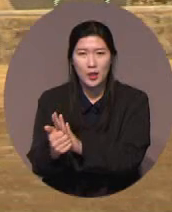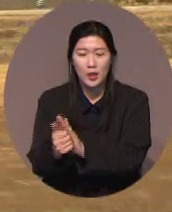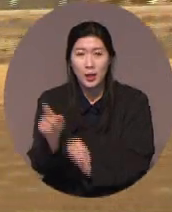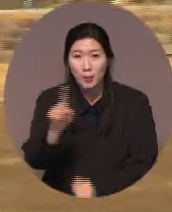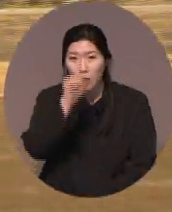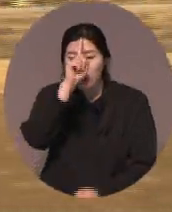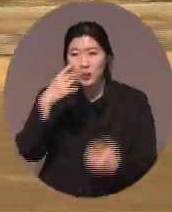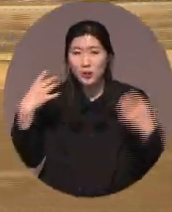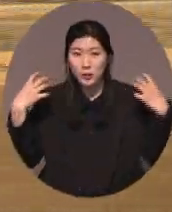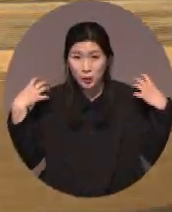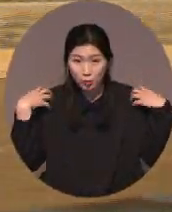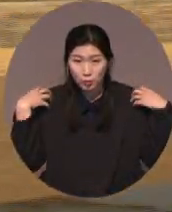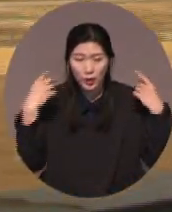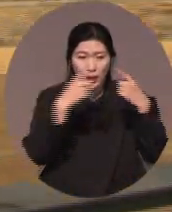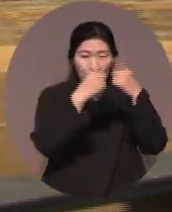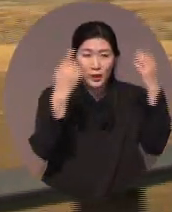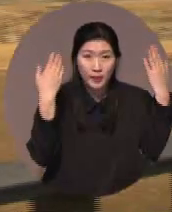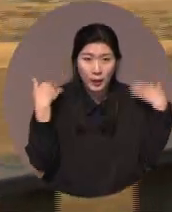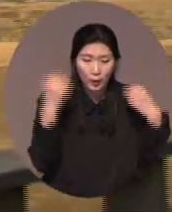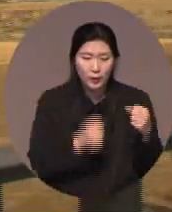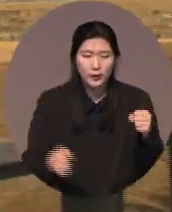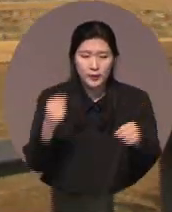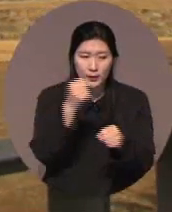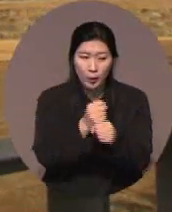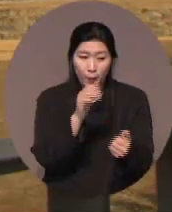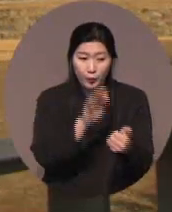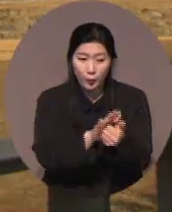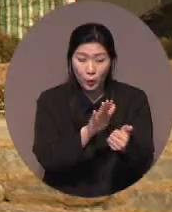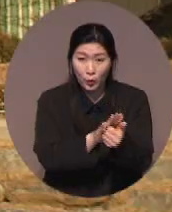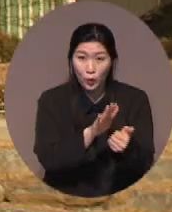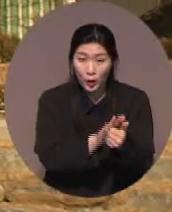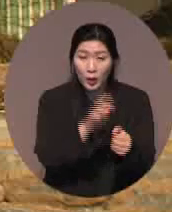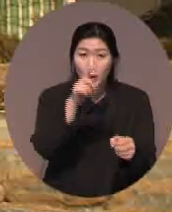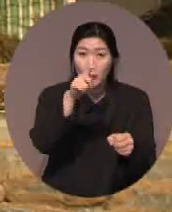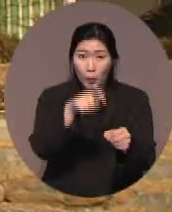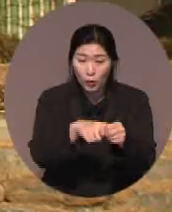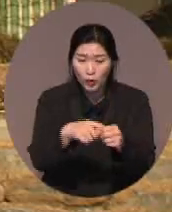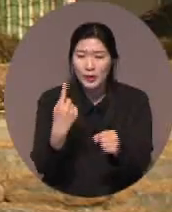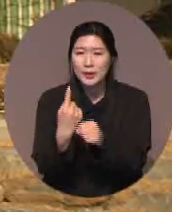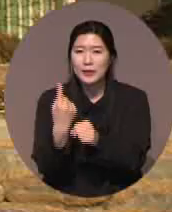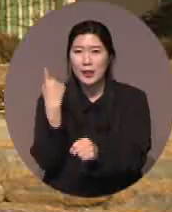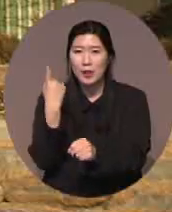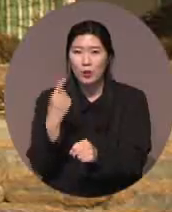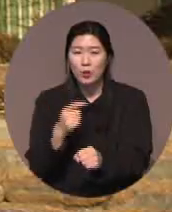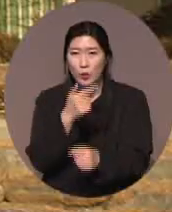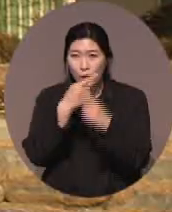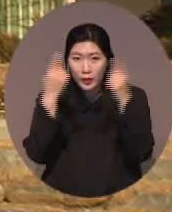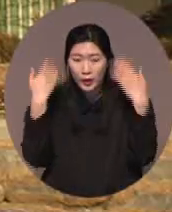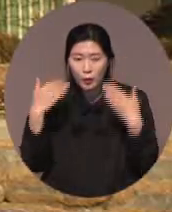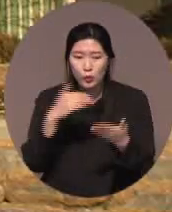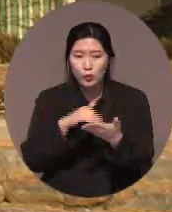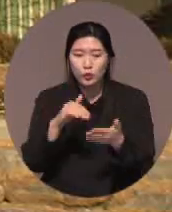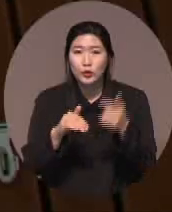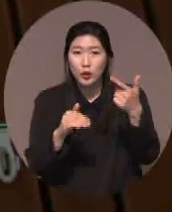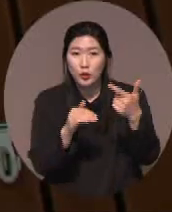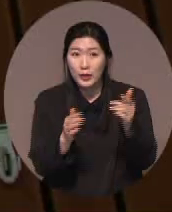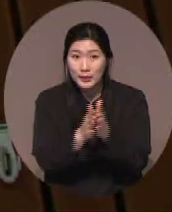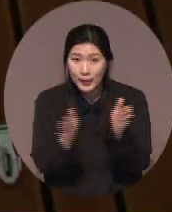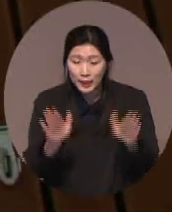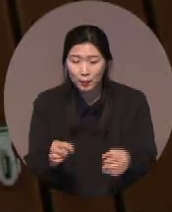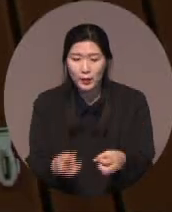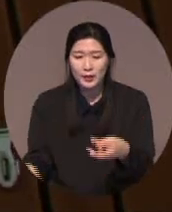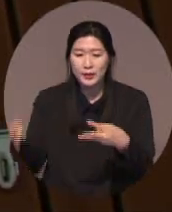정부가 대학을 지역과 청년발 혁신 창업의 거점으로 만들기 위해 지난해 6개 대학을 시작으로 모두 9개